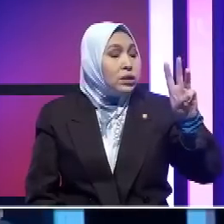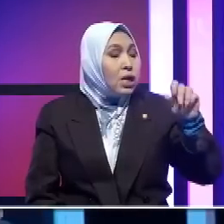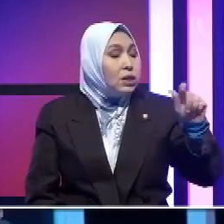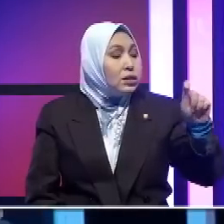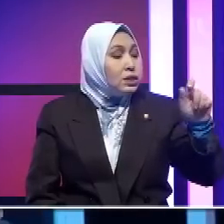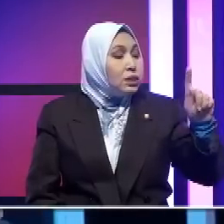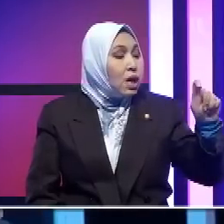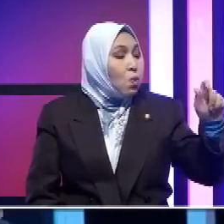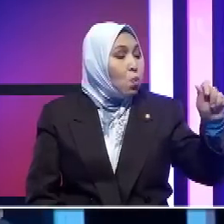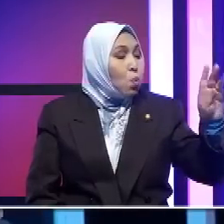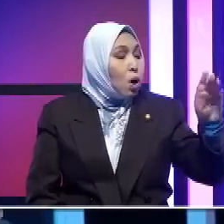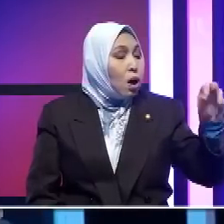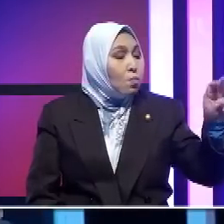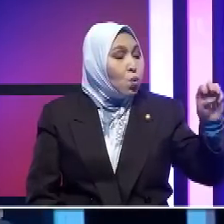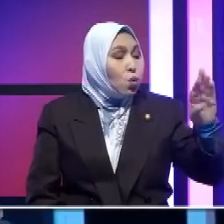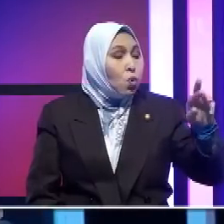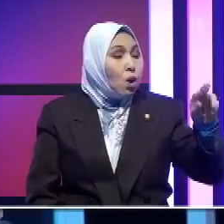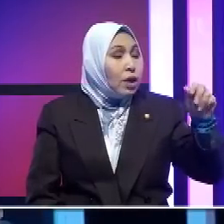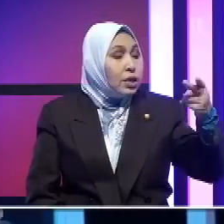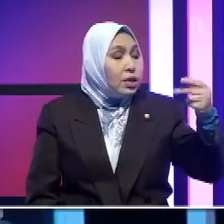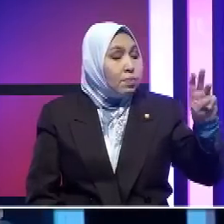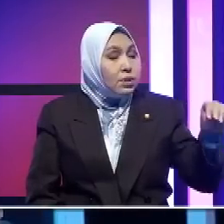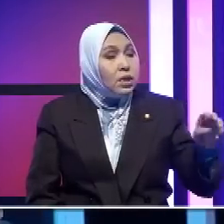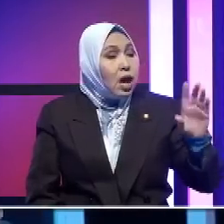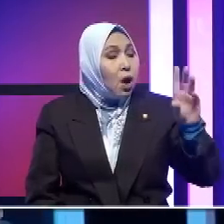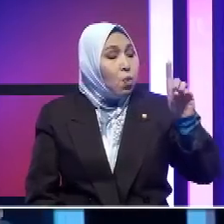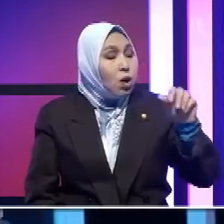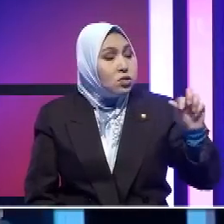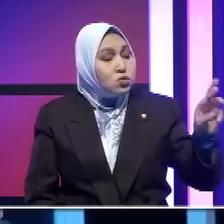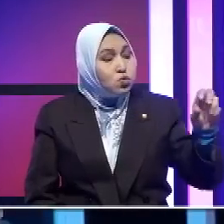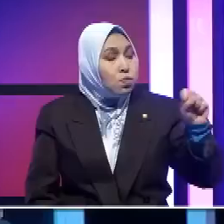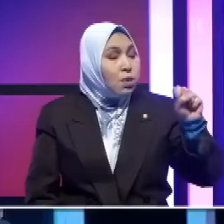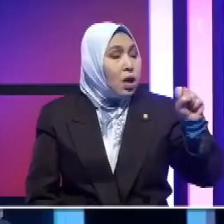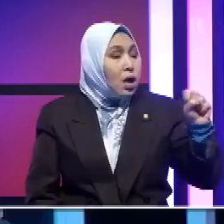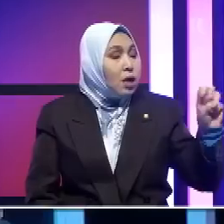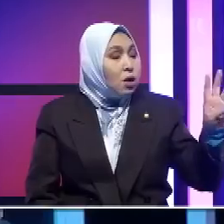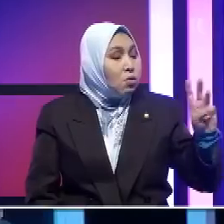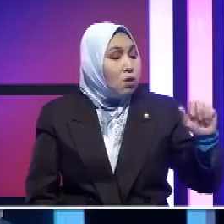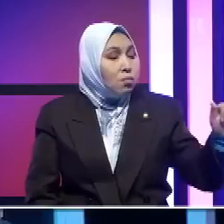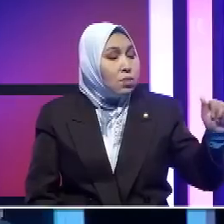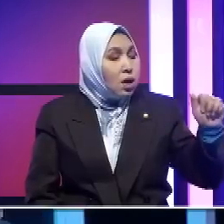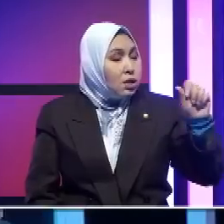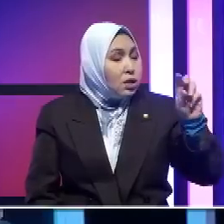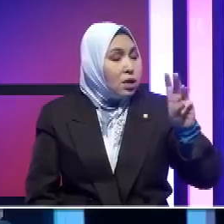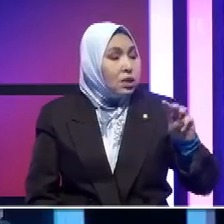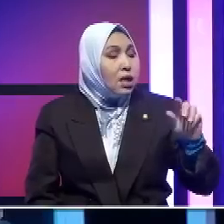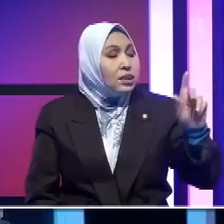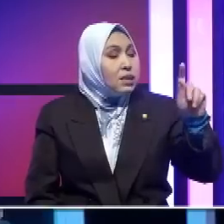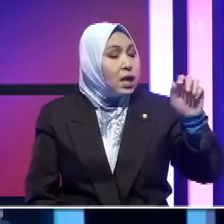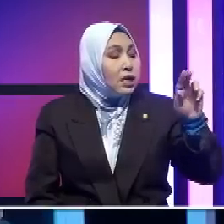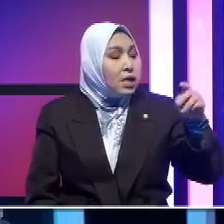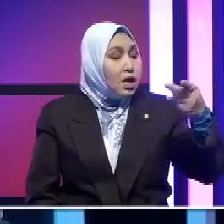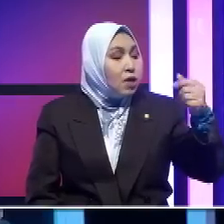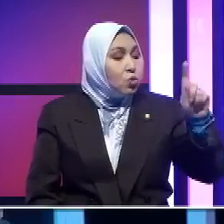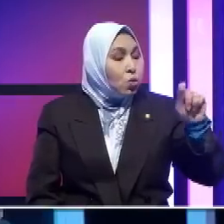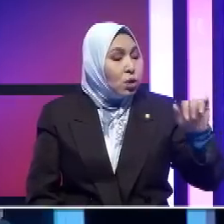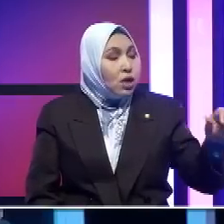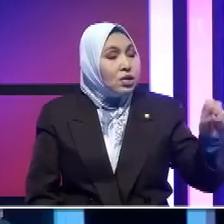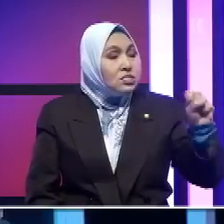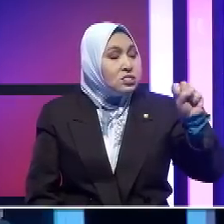التواب الرحيم دعواهم فيها سبحانك اللهم وتحيتهم فيها